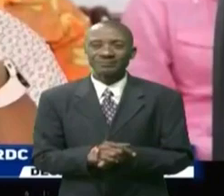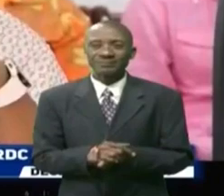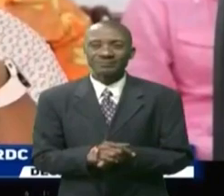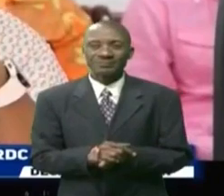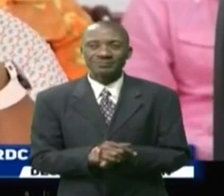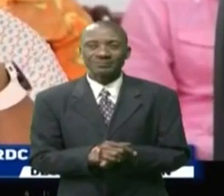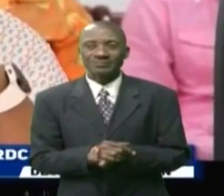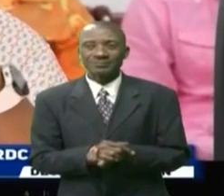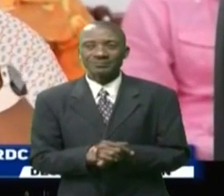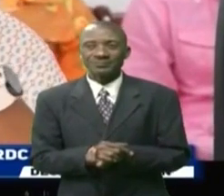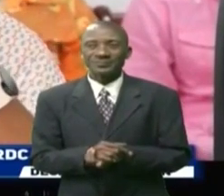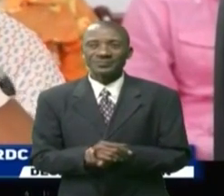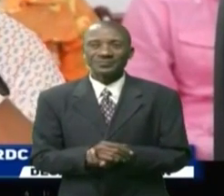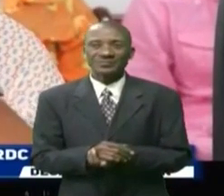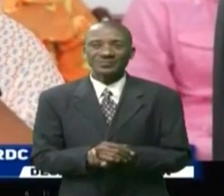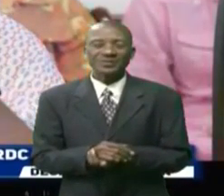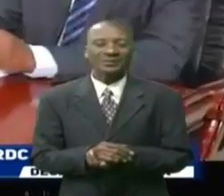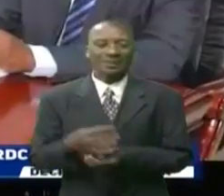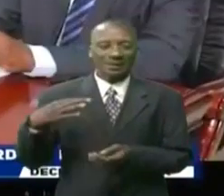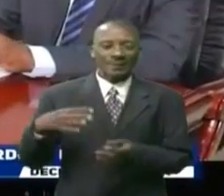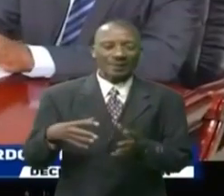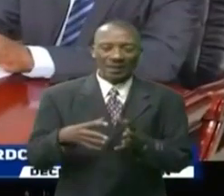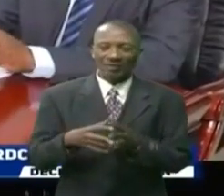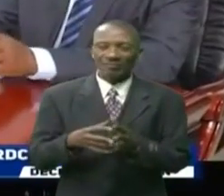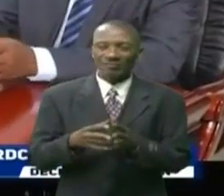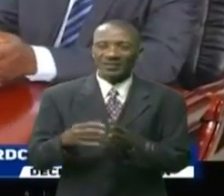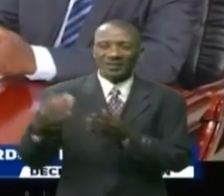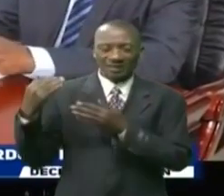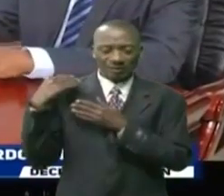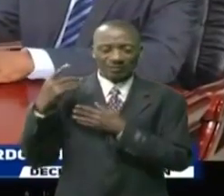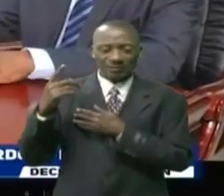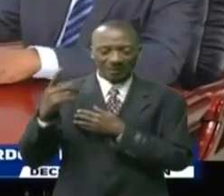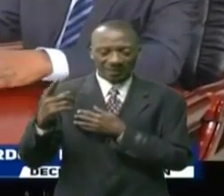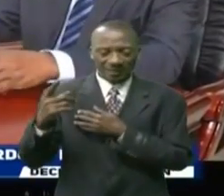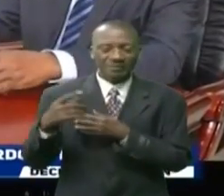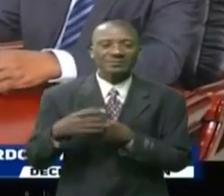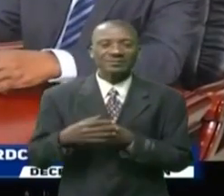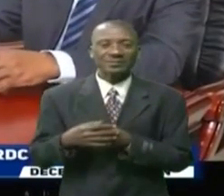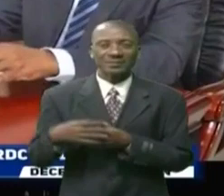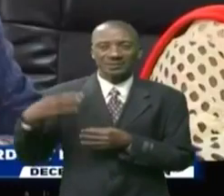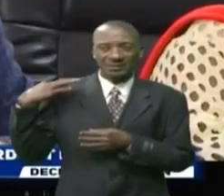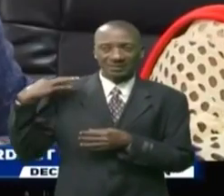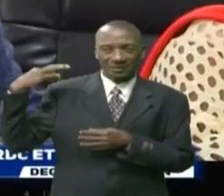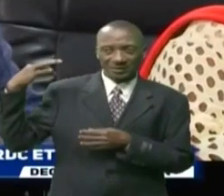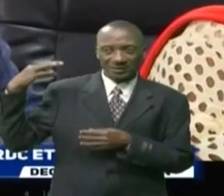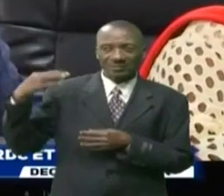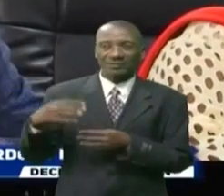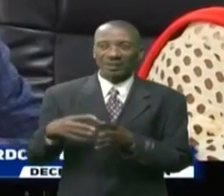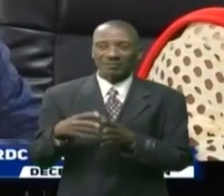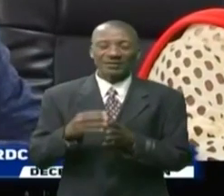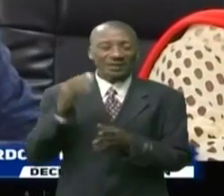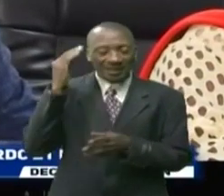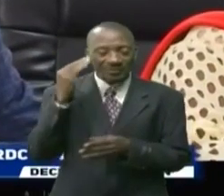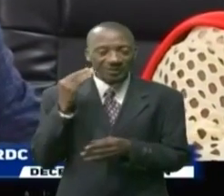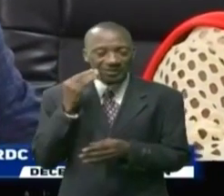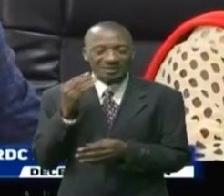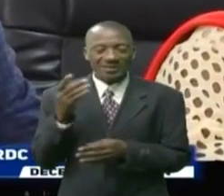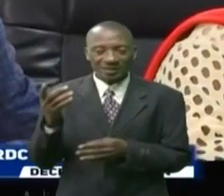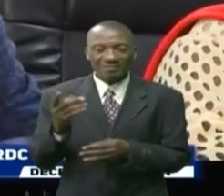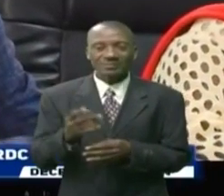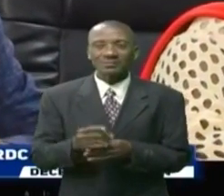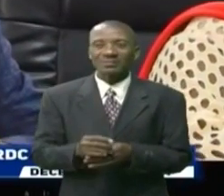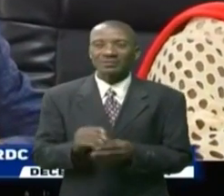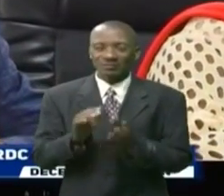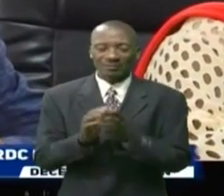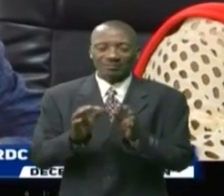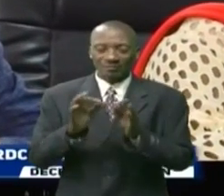présidente Marie-Claire Tawab, la délégation a été reçue en audience par le ministre de tutelle, maître Eustache Mouranzi Mumbembe,